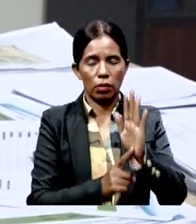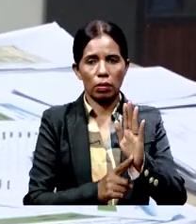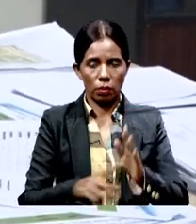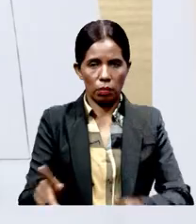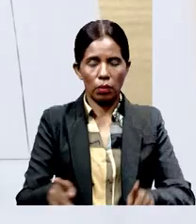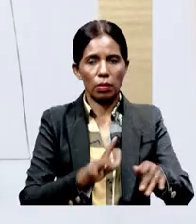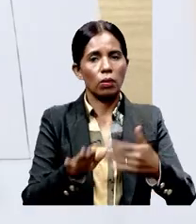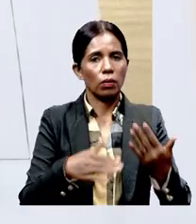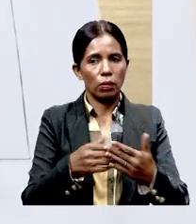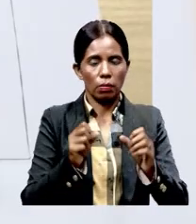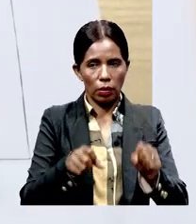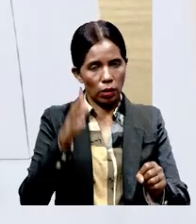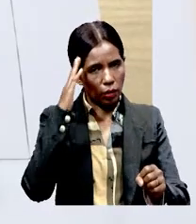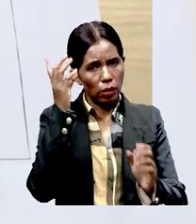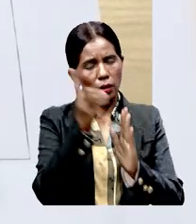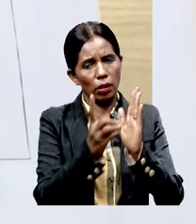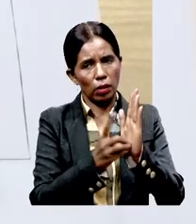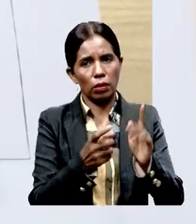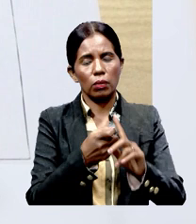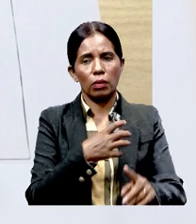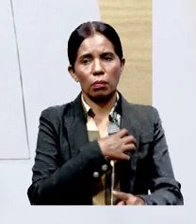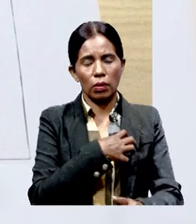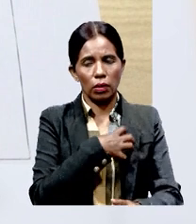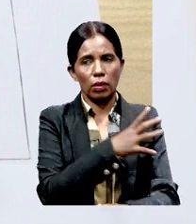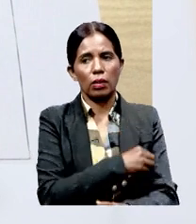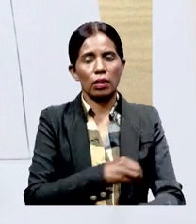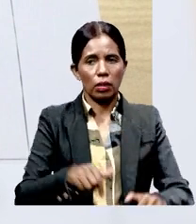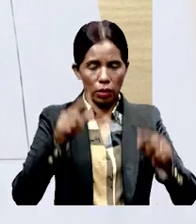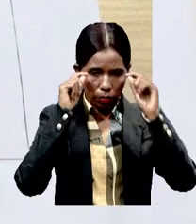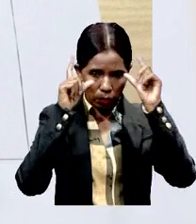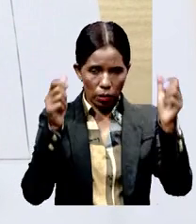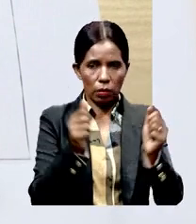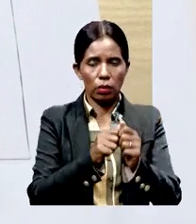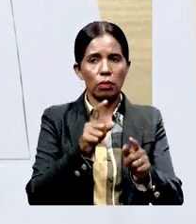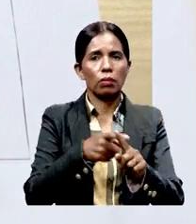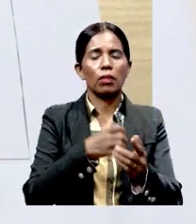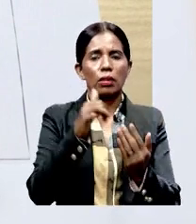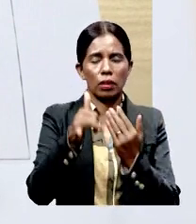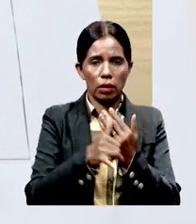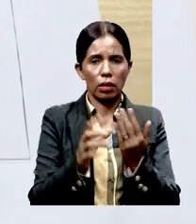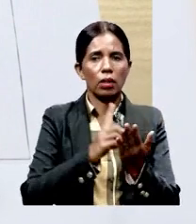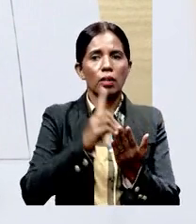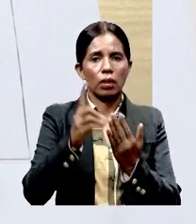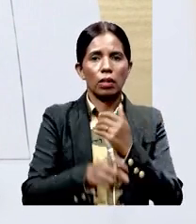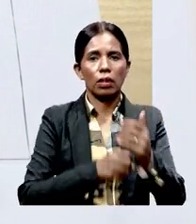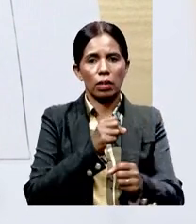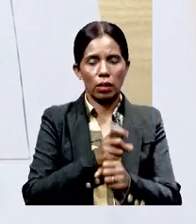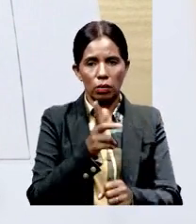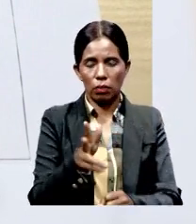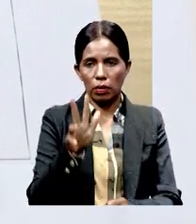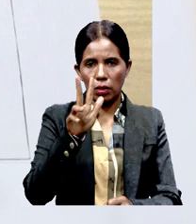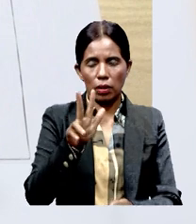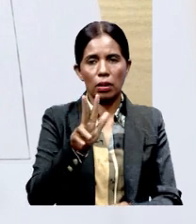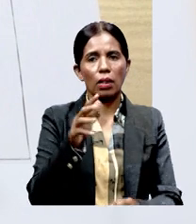atu bela atene. Tuir dadu susi pentel ia sidente trafiko ia teritori hau si fulan janeiro to dezembro tinang ring roron resintolu